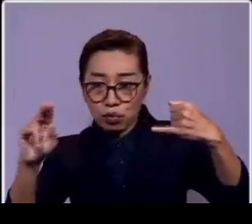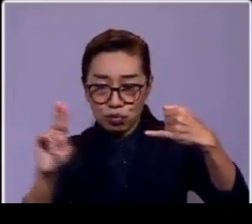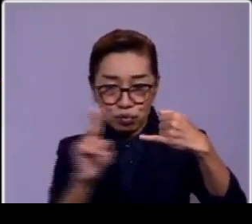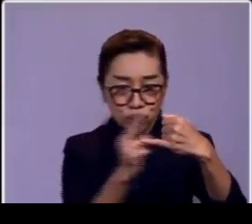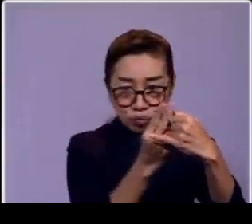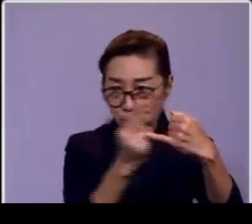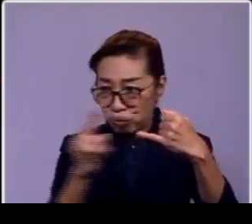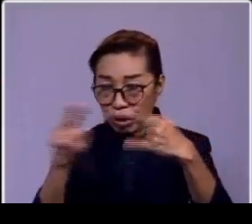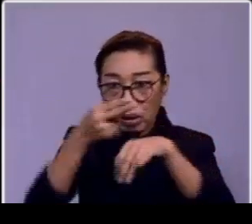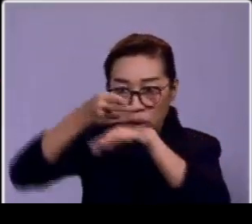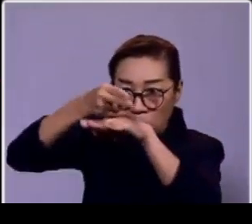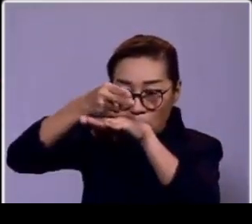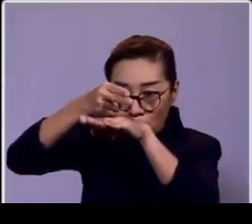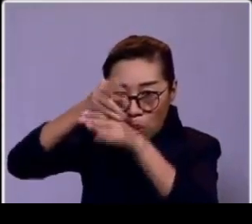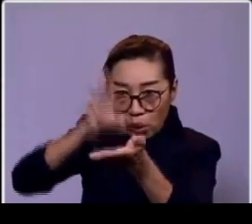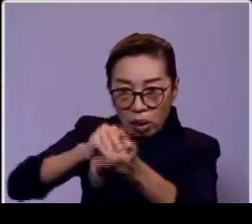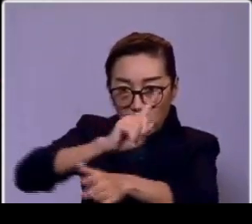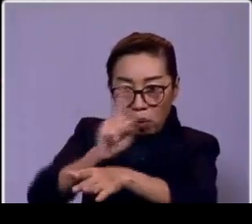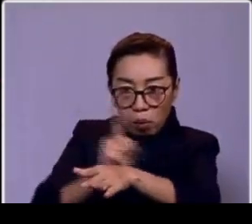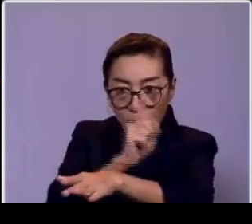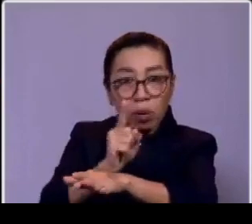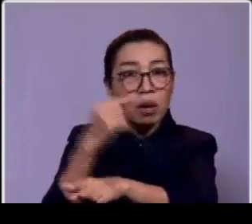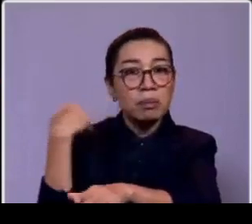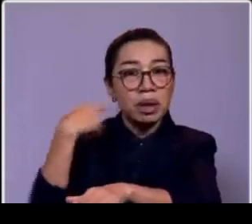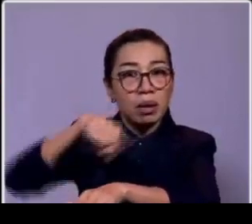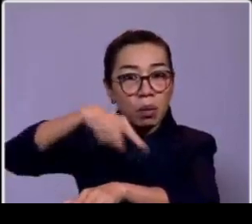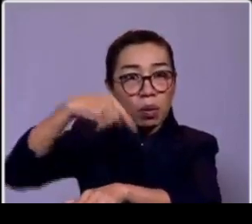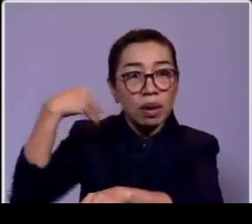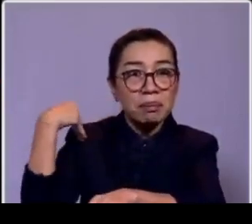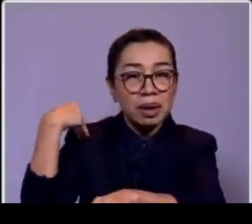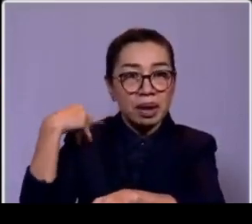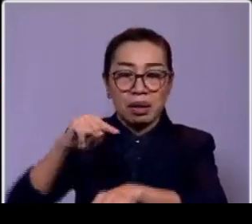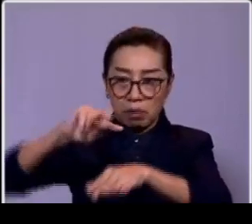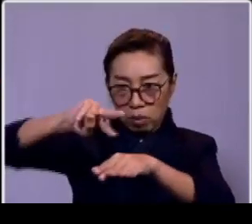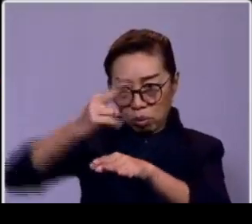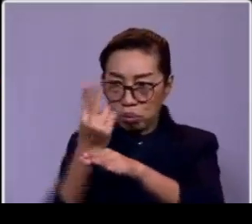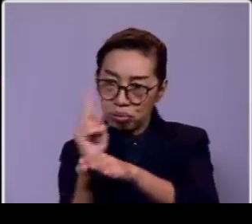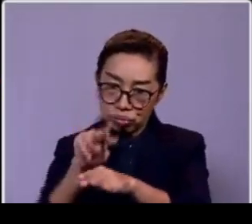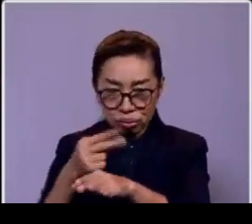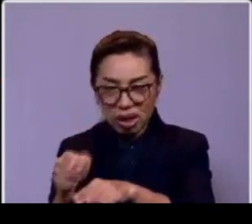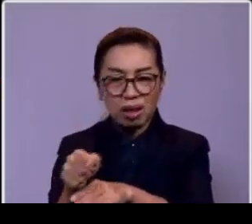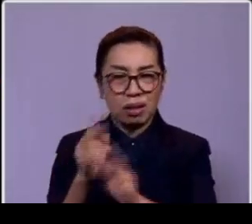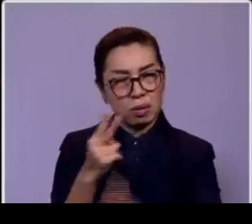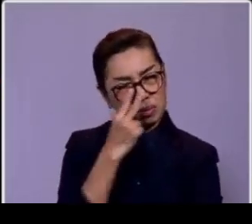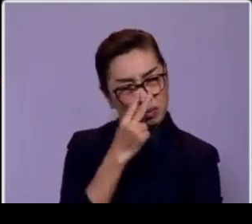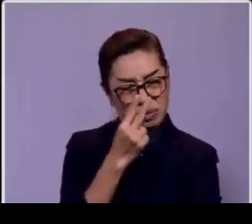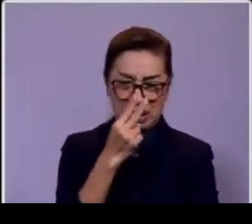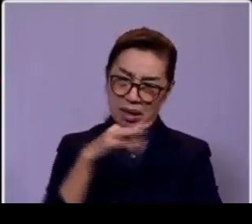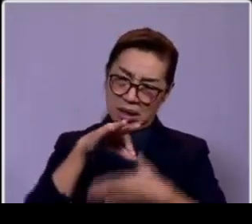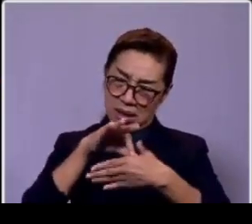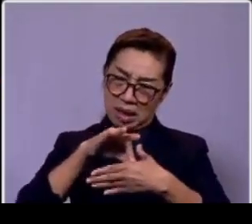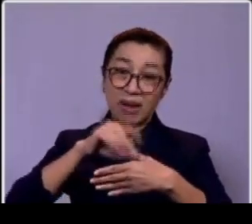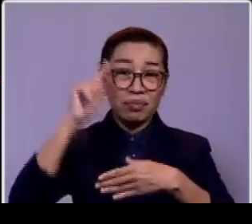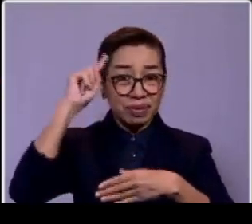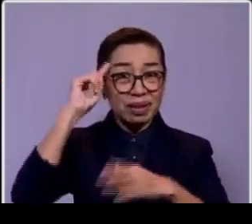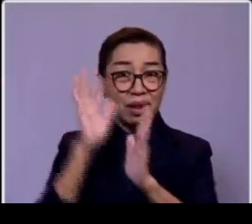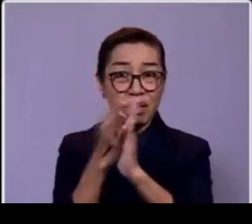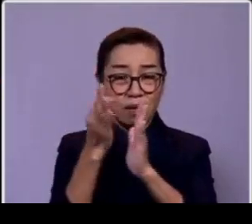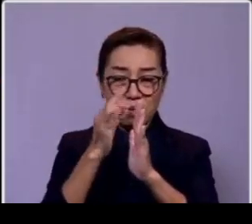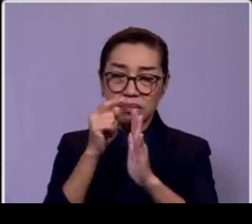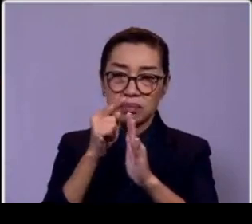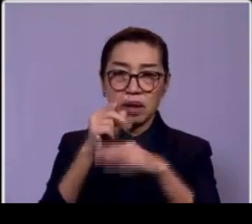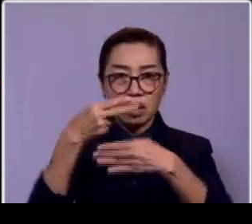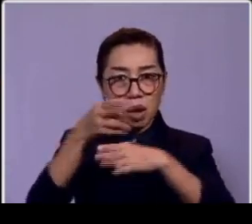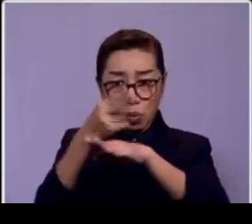ากนี่เขาถ่ายคลิปได้ยาวทีเดียวแล้วก็พลิกไปพลิกมาค่ะก็สร้างความแปลกใจให้กับคนที่พบเห็นในสังคมออนไล